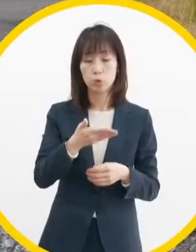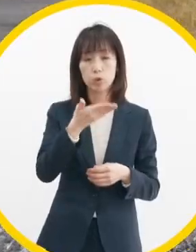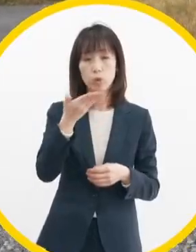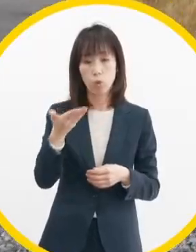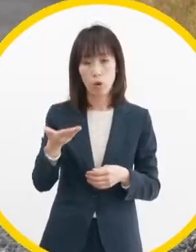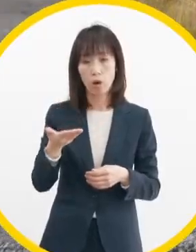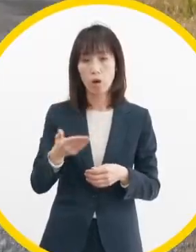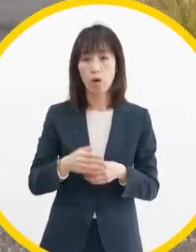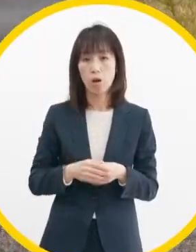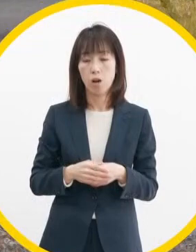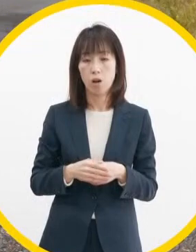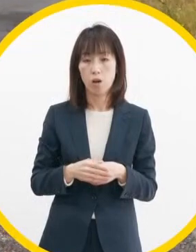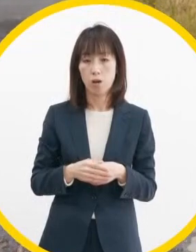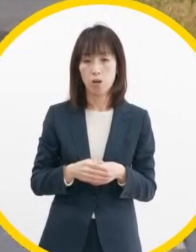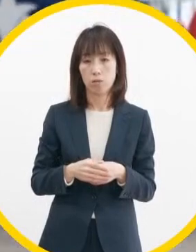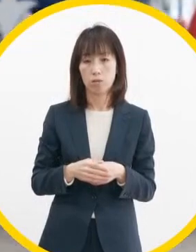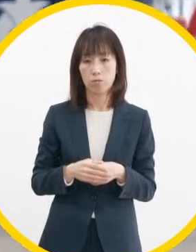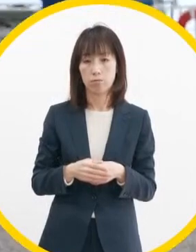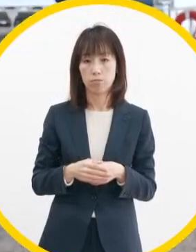続いては、